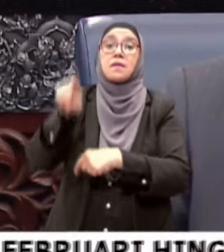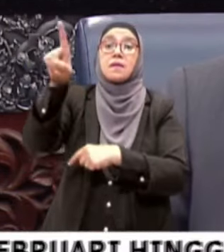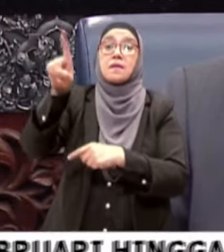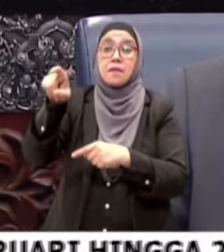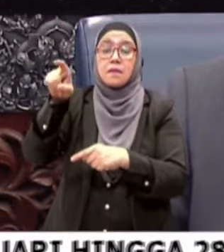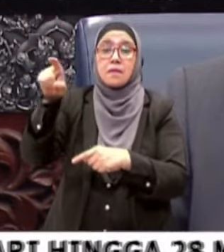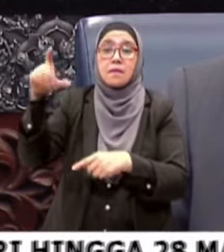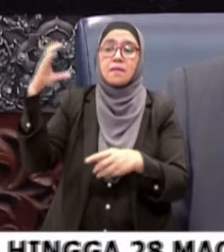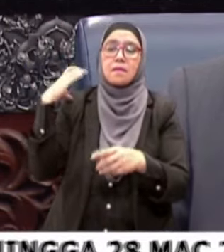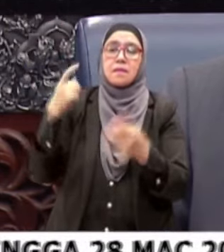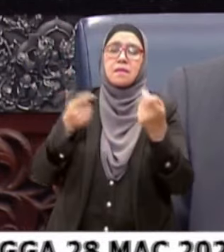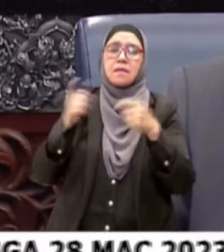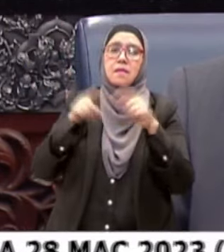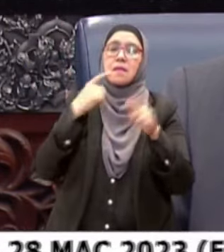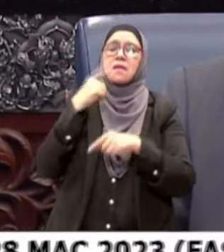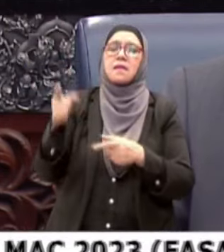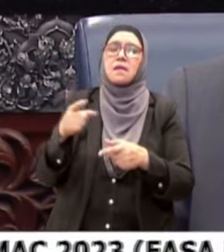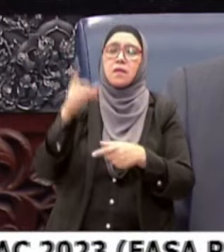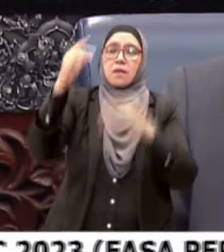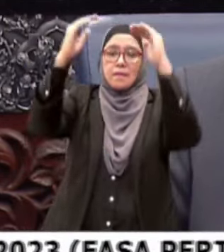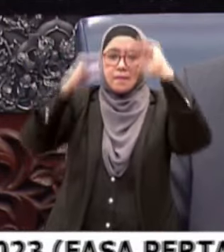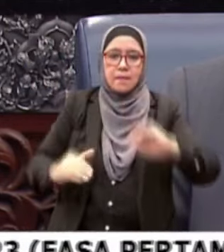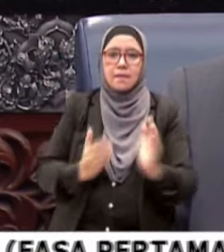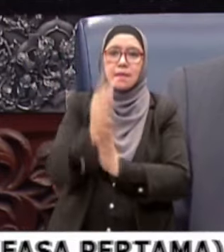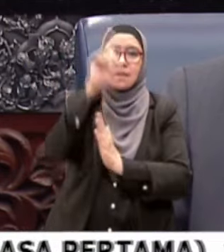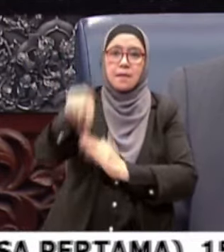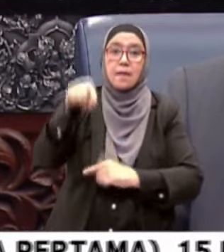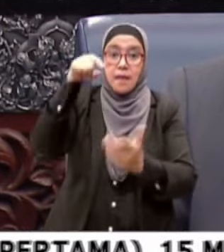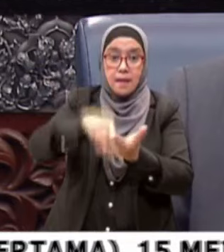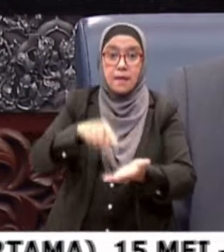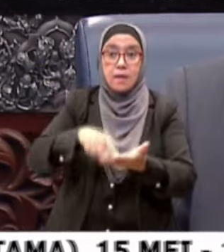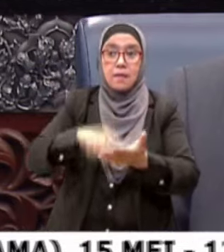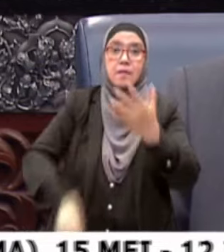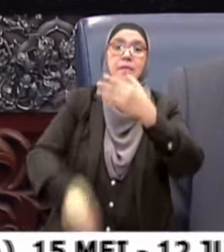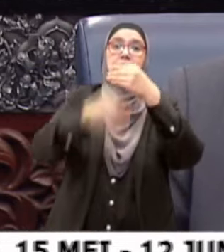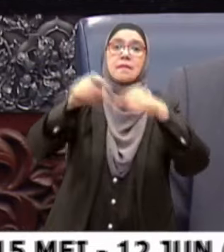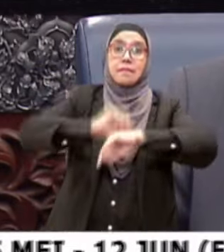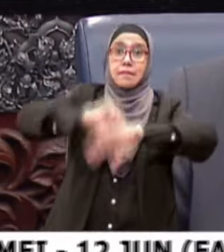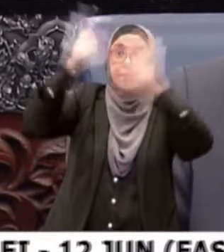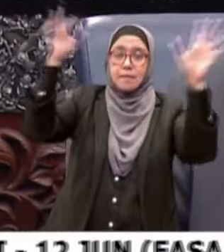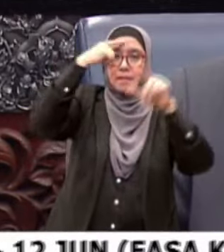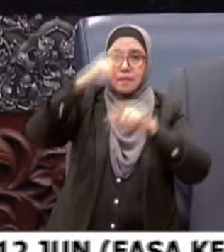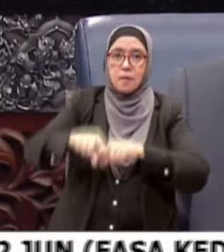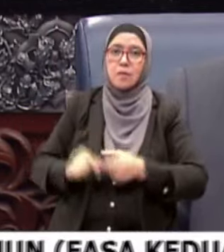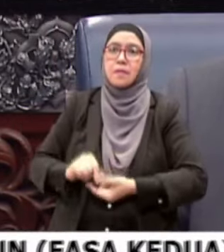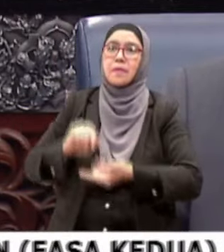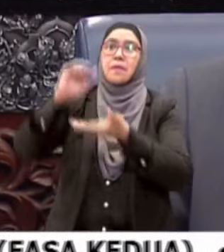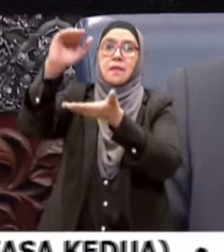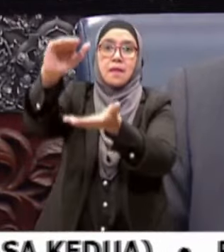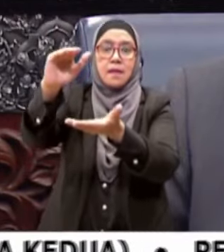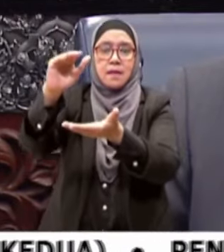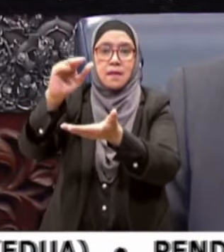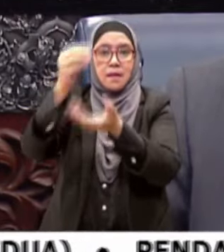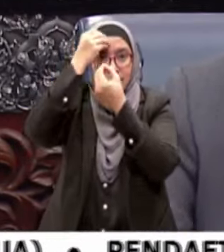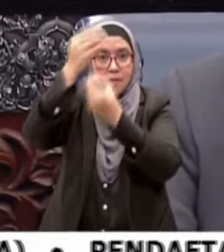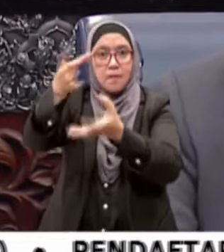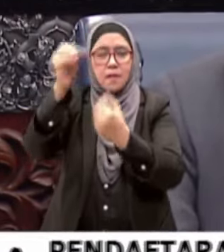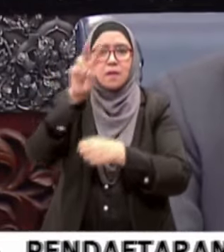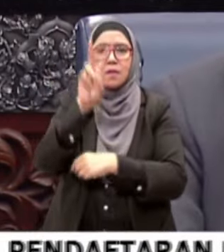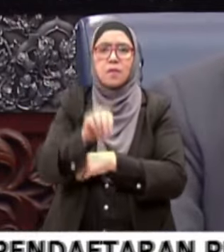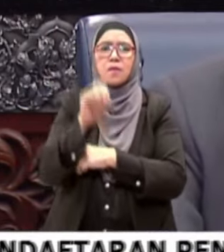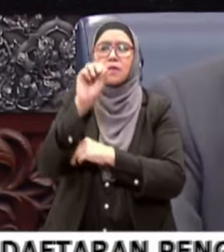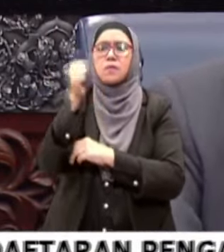ini menunjukkan kelemahan yang kita di bawah akta perlindungan pemberi maklumat 2010 soal dan saya kepada Muhammad